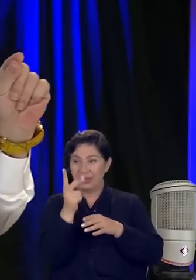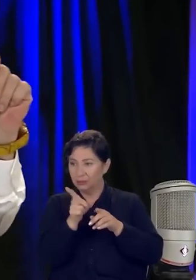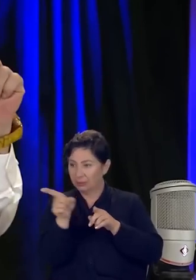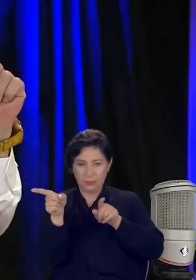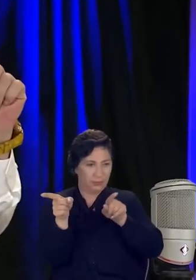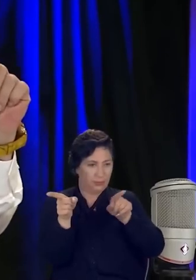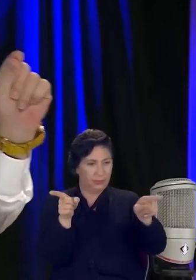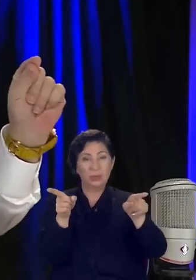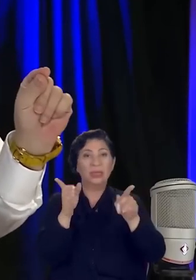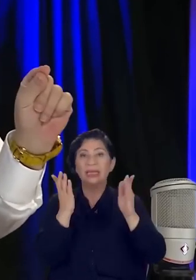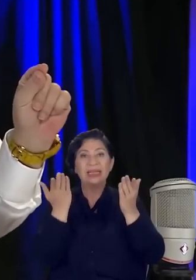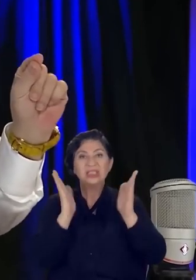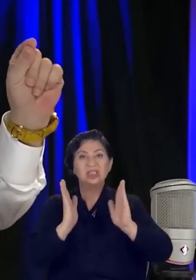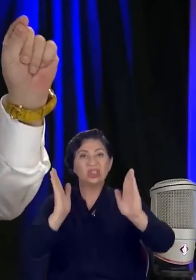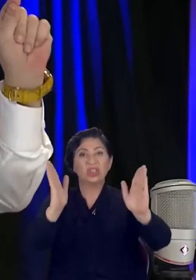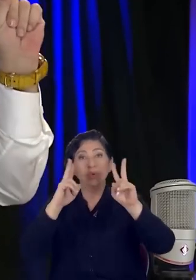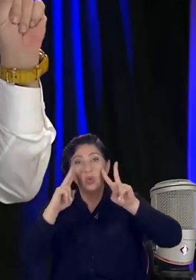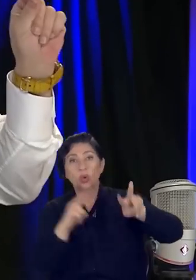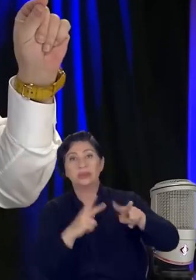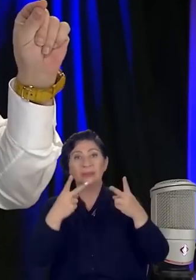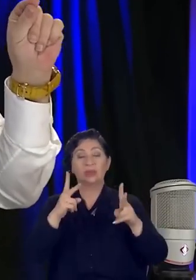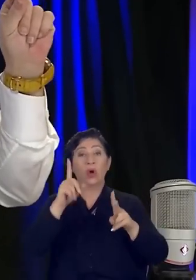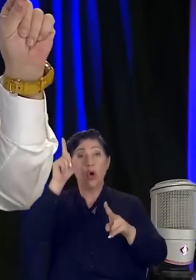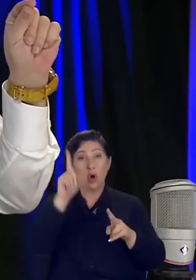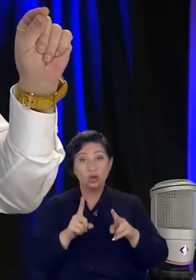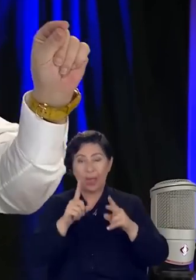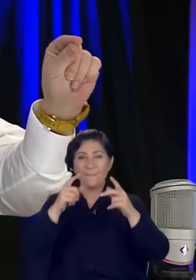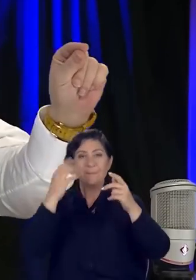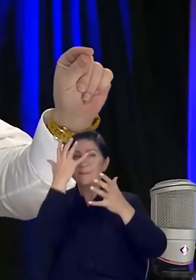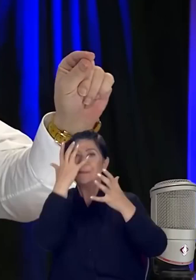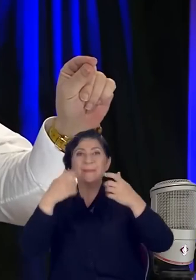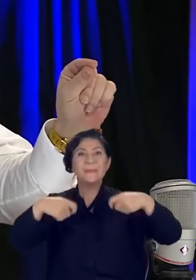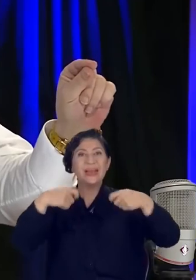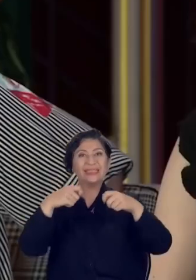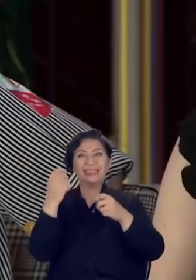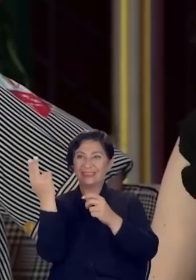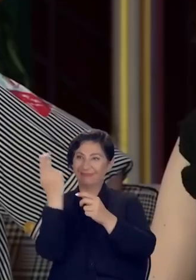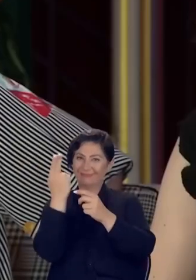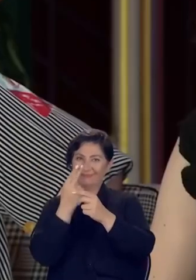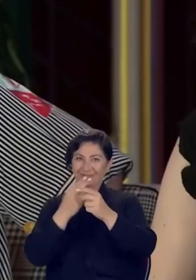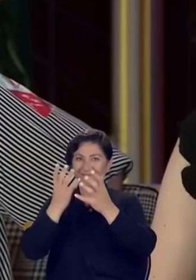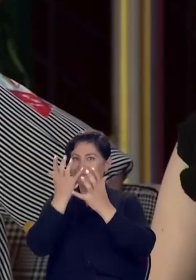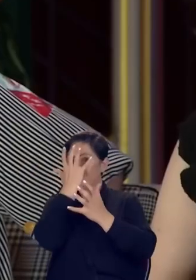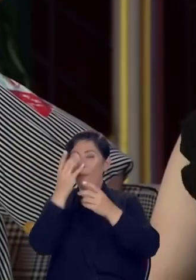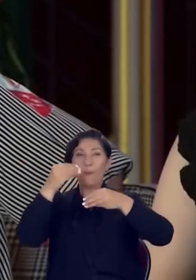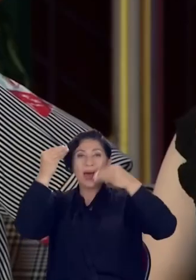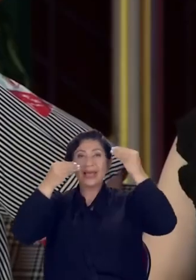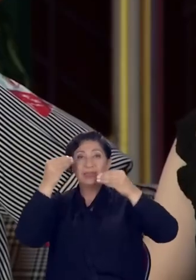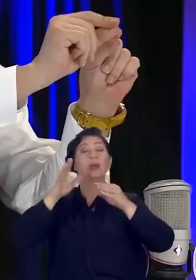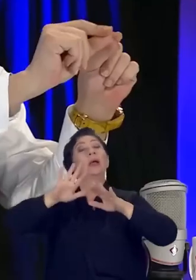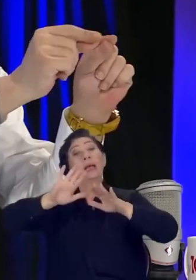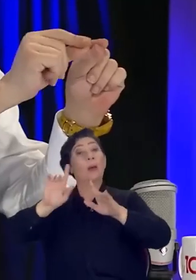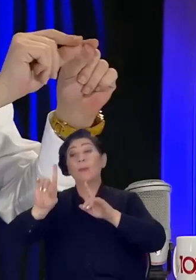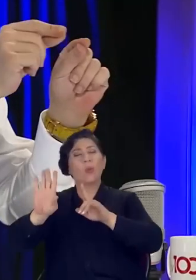uçta seyredebileceğini gösteren bir adam. Yani önce plastik sanatlar eğitimine başlıyor. Oradan diyor